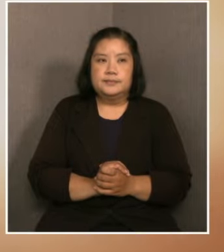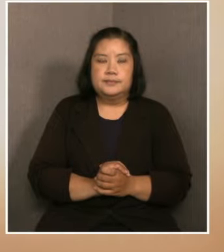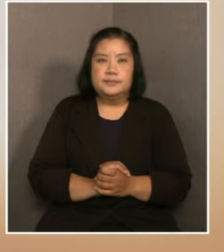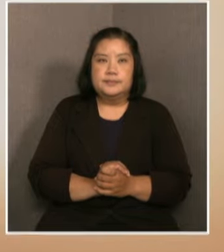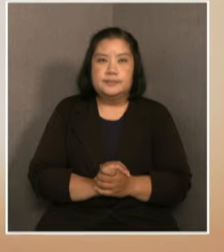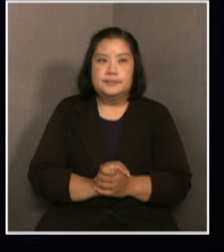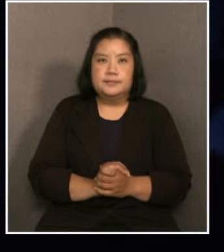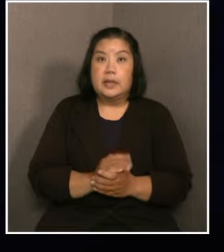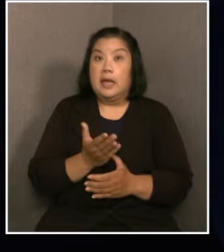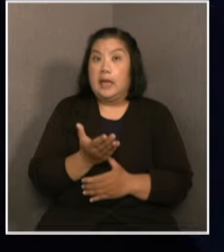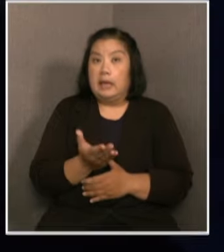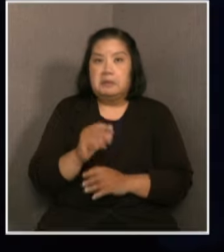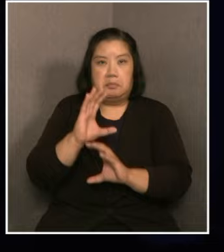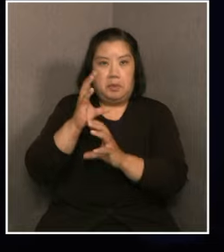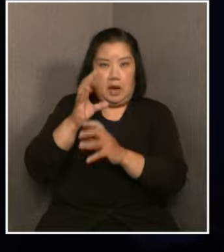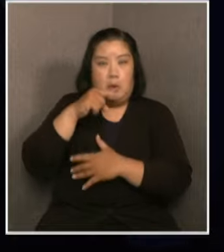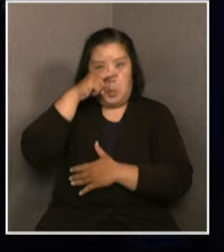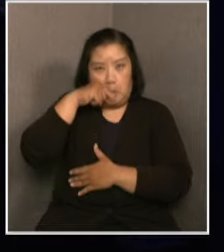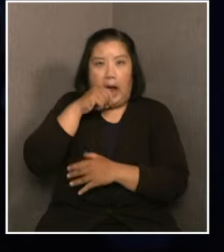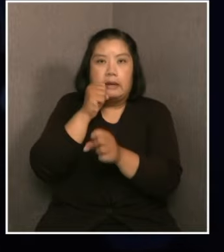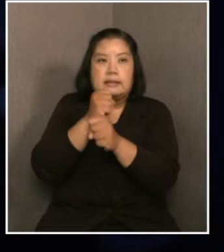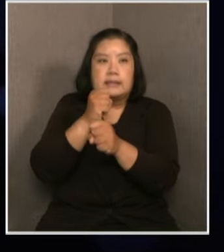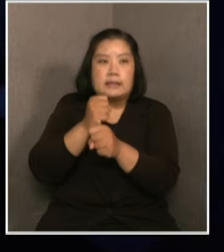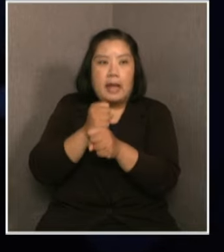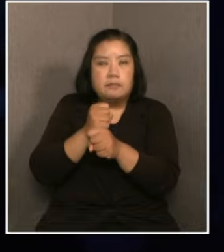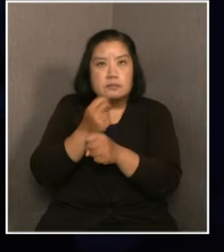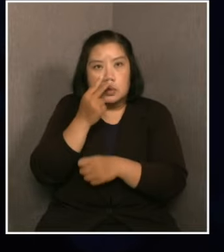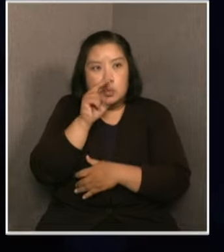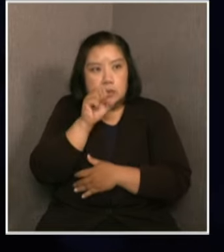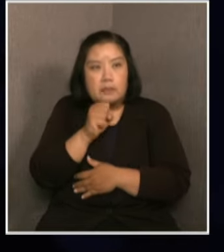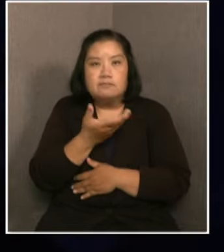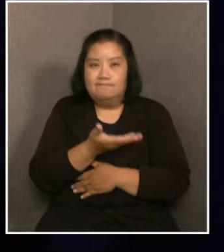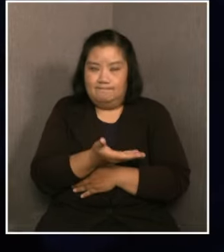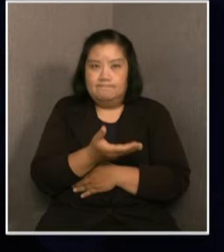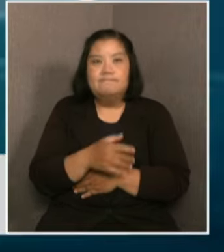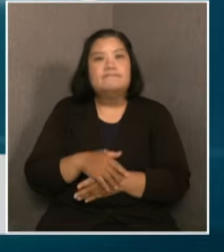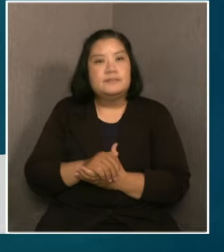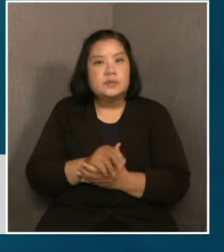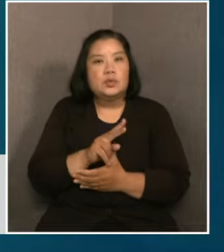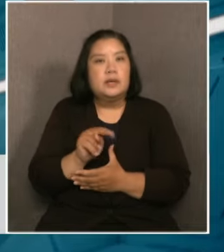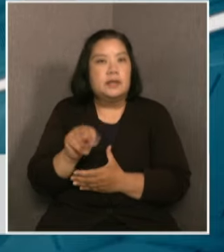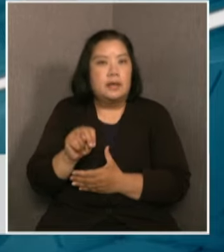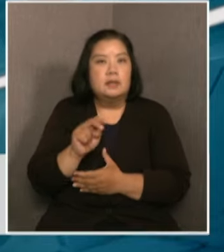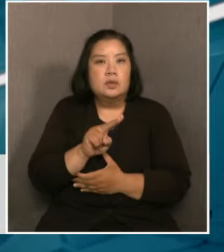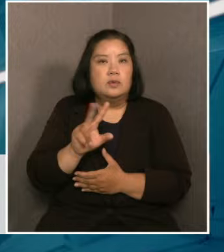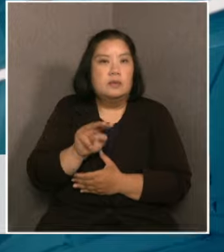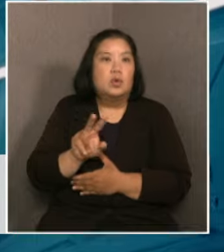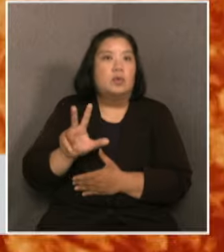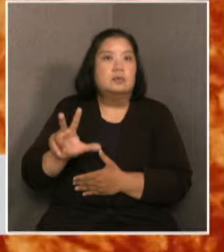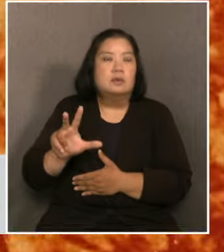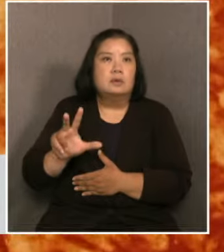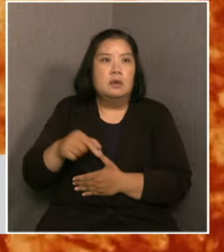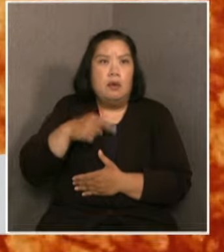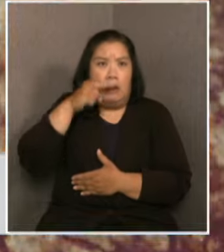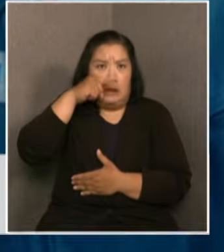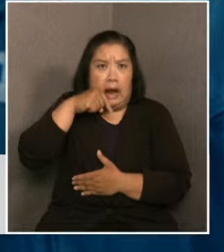ถือเป็นภาพยนตร์ไทยฟอร์มยักษ์ที่หลายคนจับตากับภาพยนตร์เรื่องยูเรนัส2324ภาพยนตร์อวกาศเรื่องแรกของ